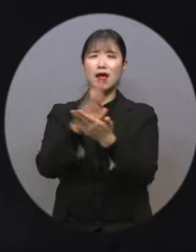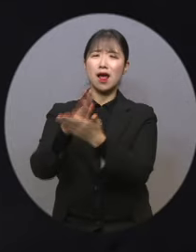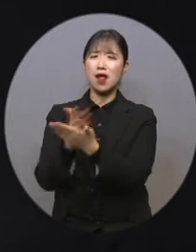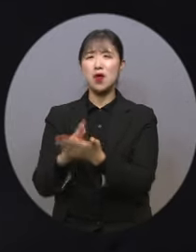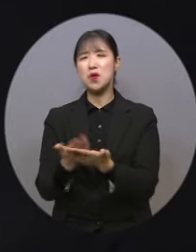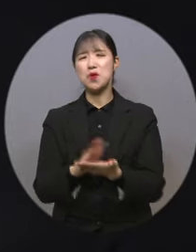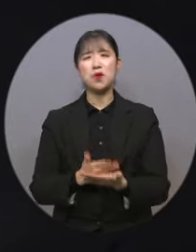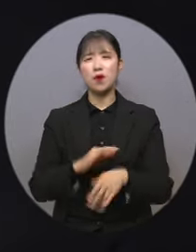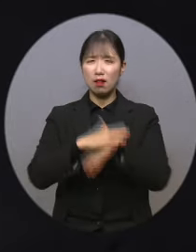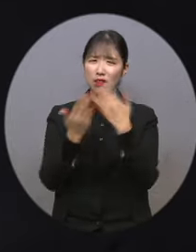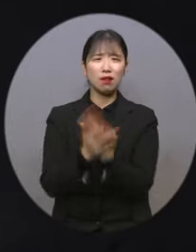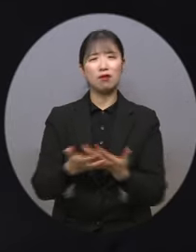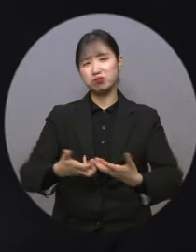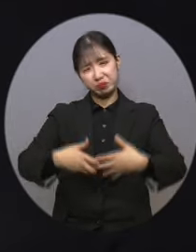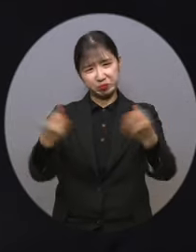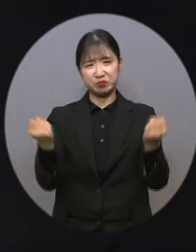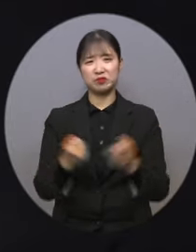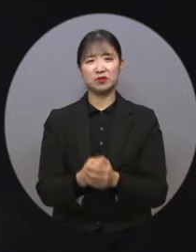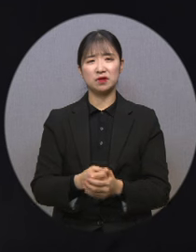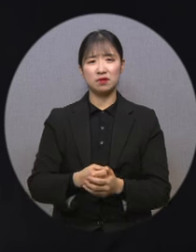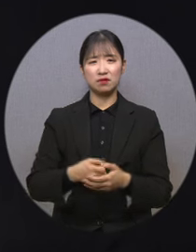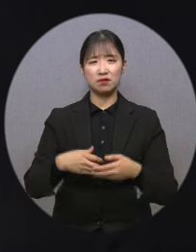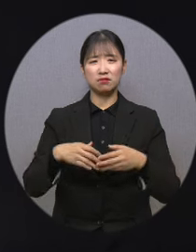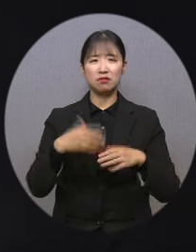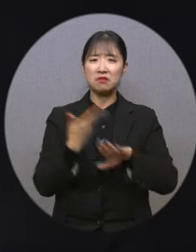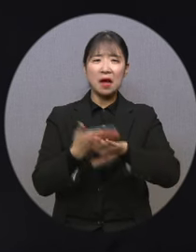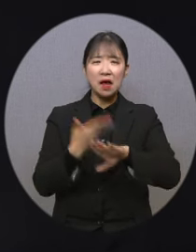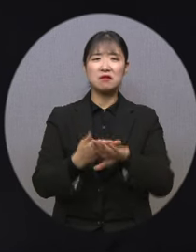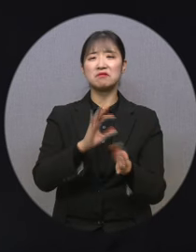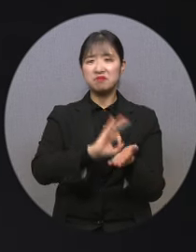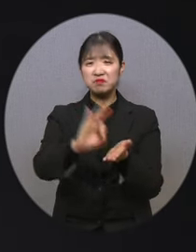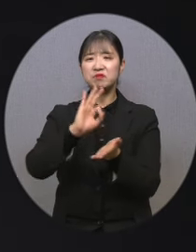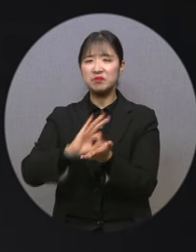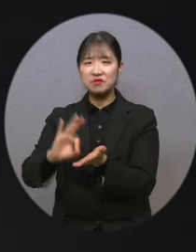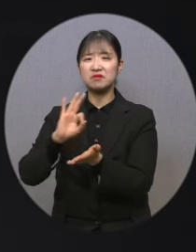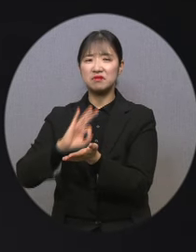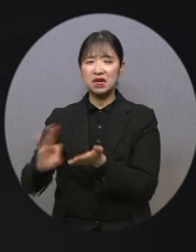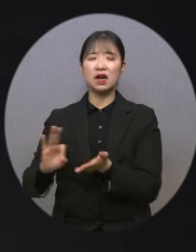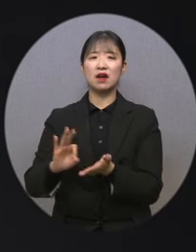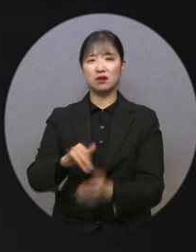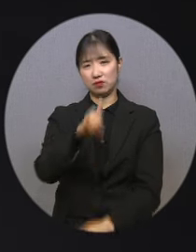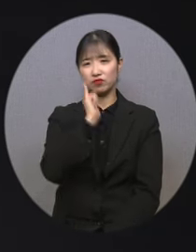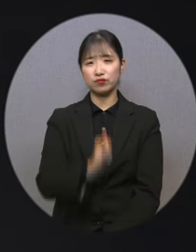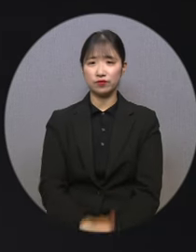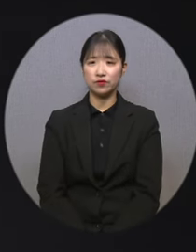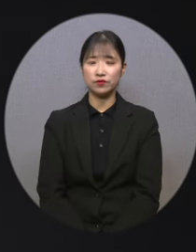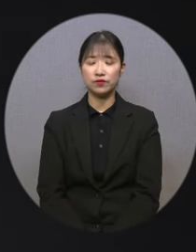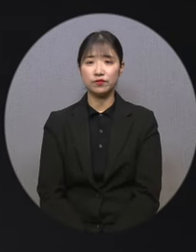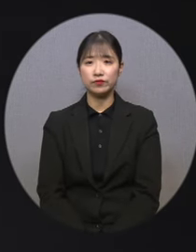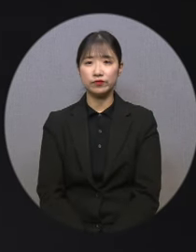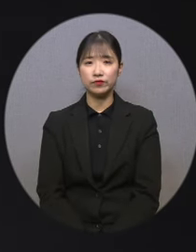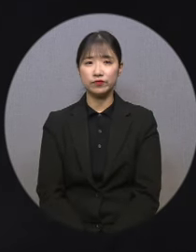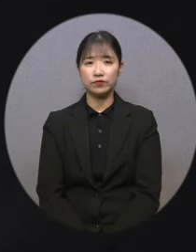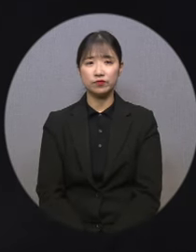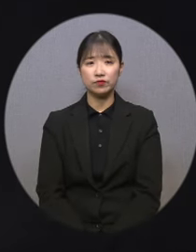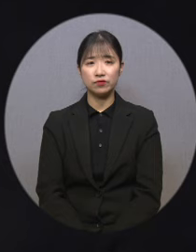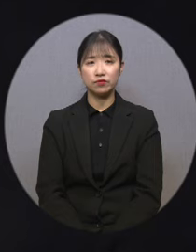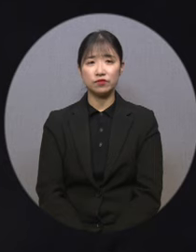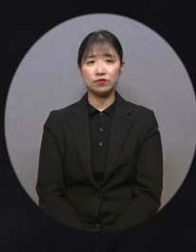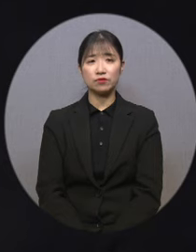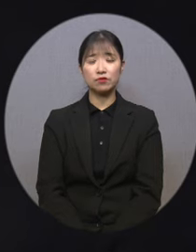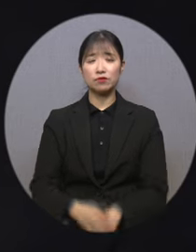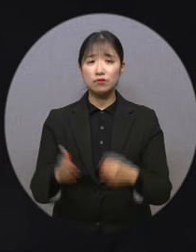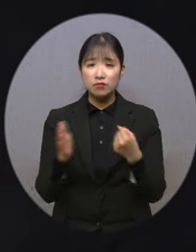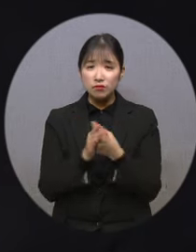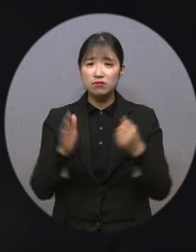예산 자기들 뭐 다른 공업용 도로다 예산 저녁을 해 버리 크니까 3 뭐